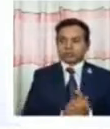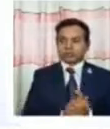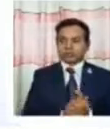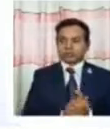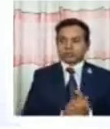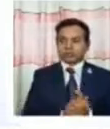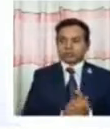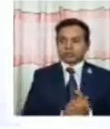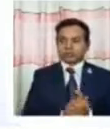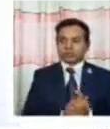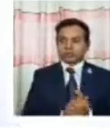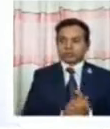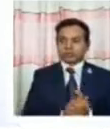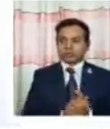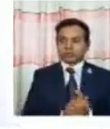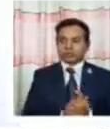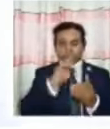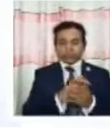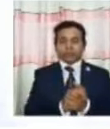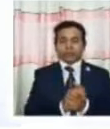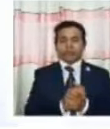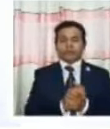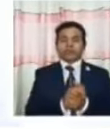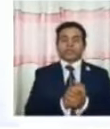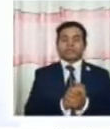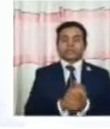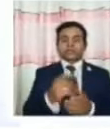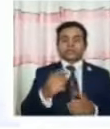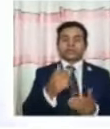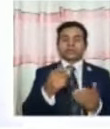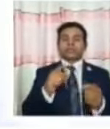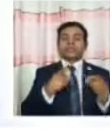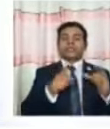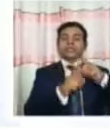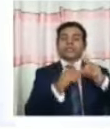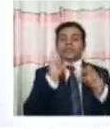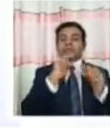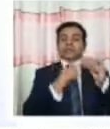আছে 341টি। চট্টগ্রামপুর জেলার